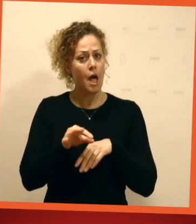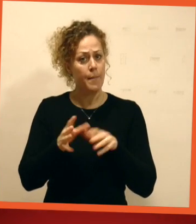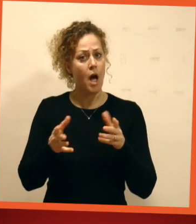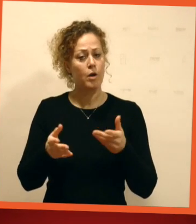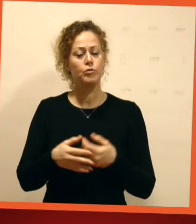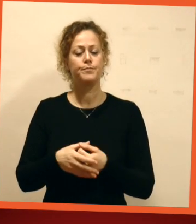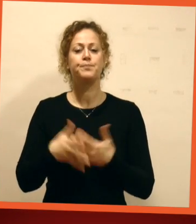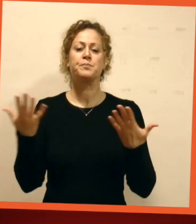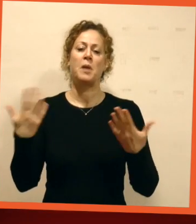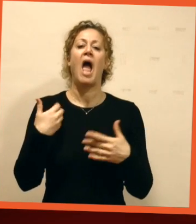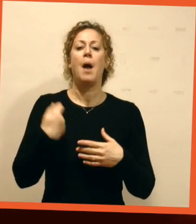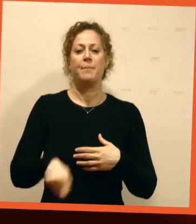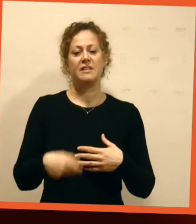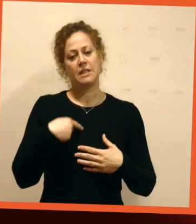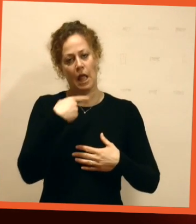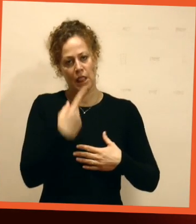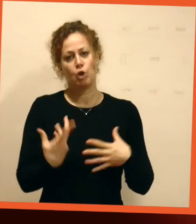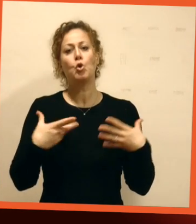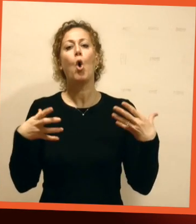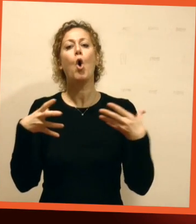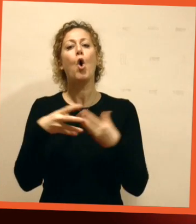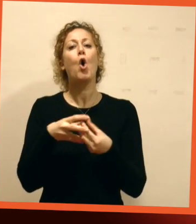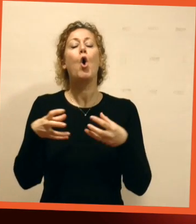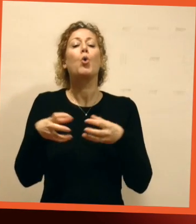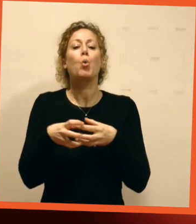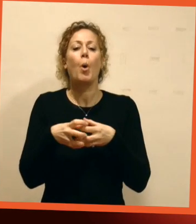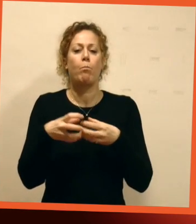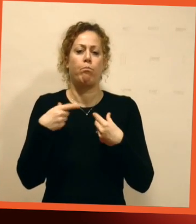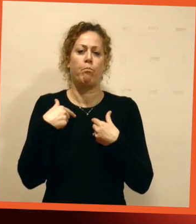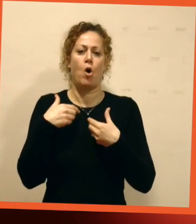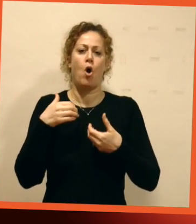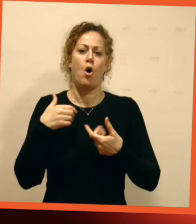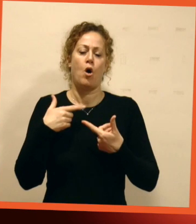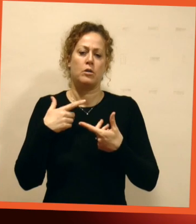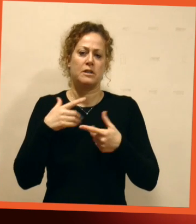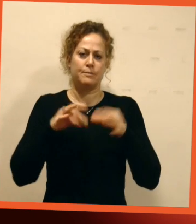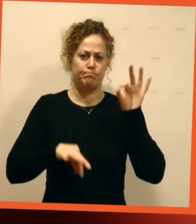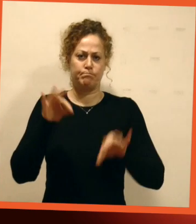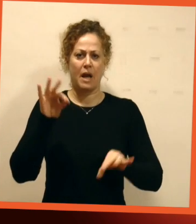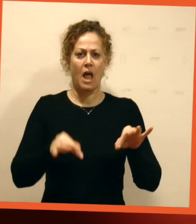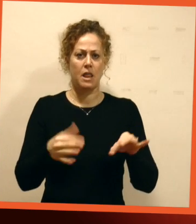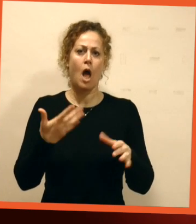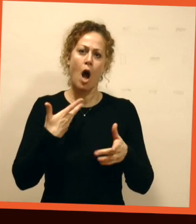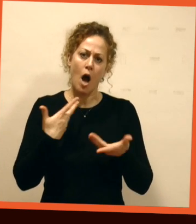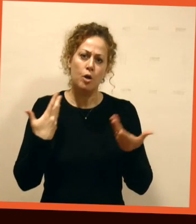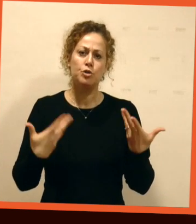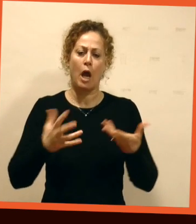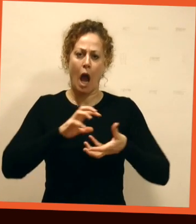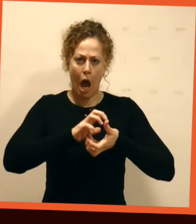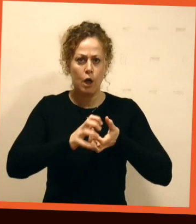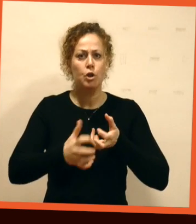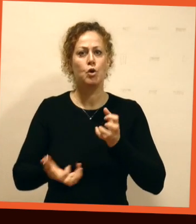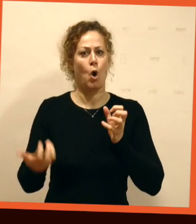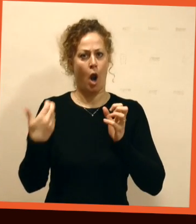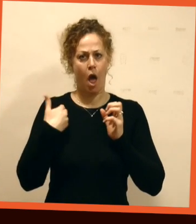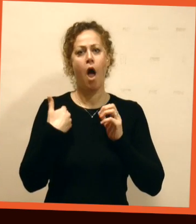Ti rispondo io come compagnia di spettacolo. Beh, insomma, abbiamo dei curricula abbastanza articolati.